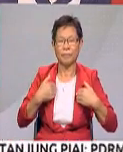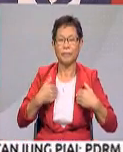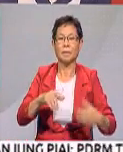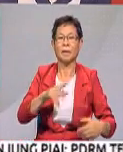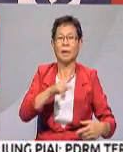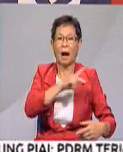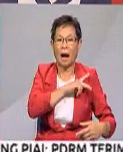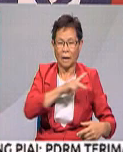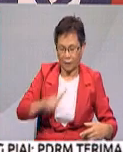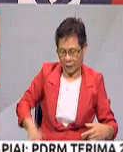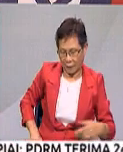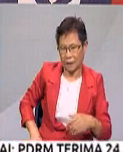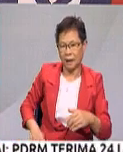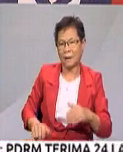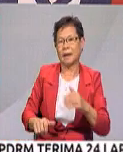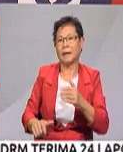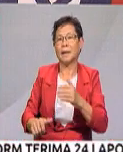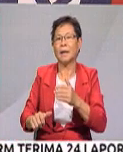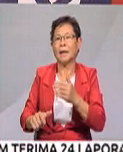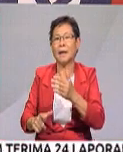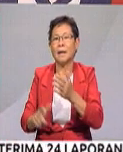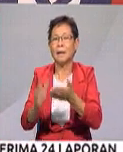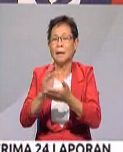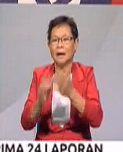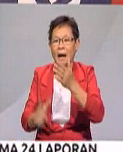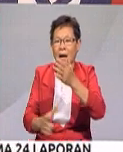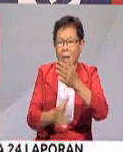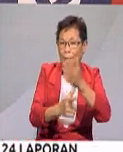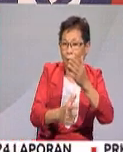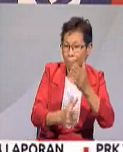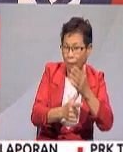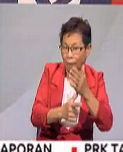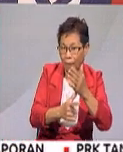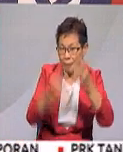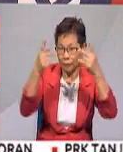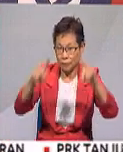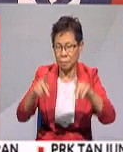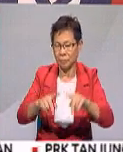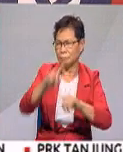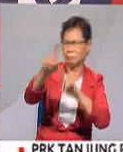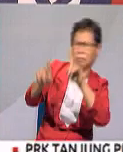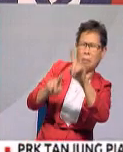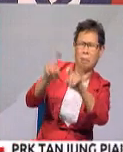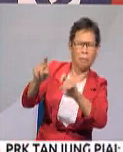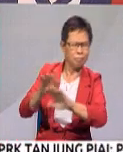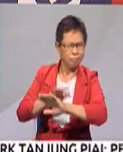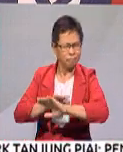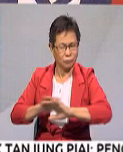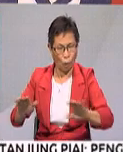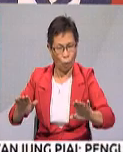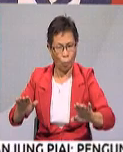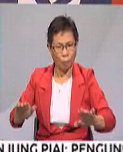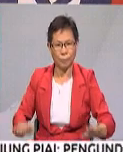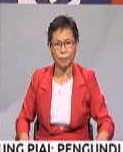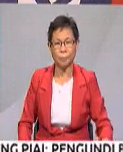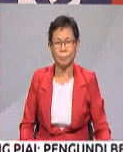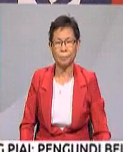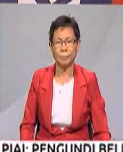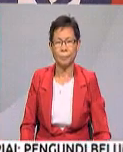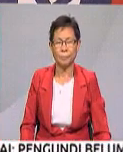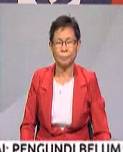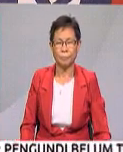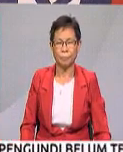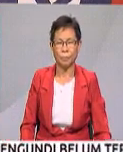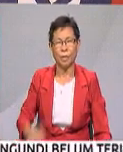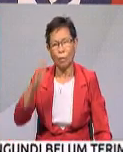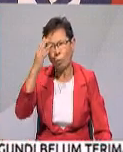president. So no aspersions should be cast at all, one way or another, on